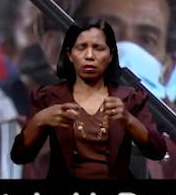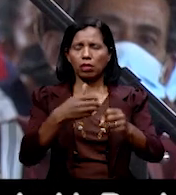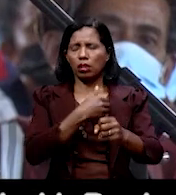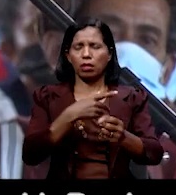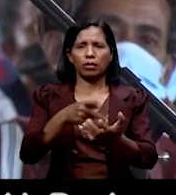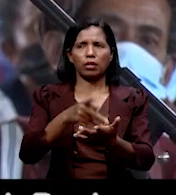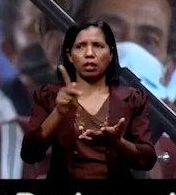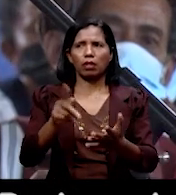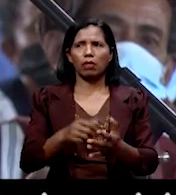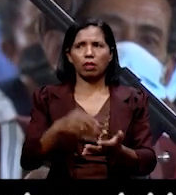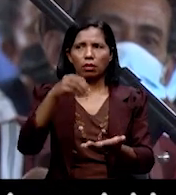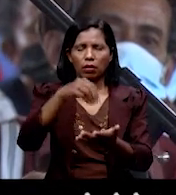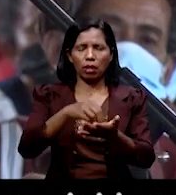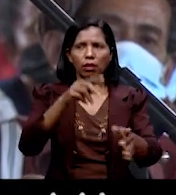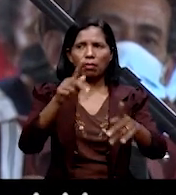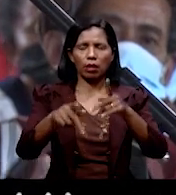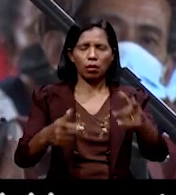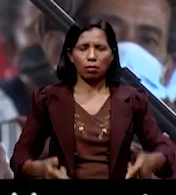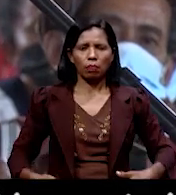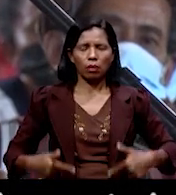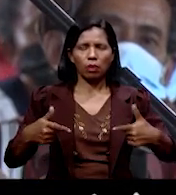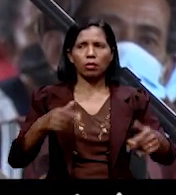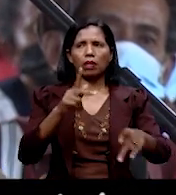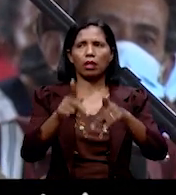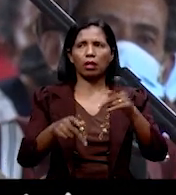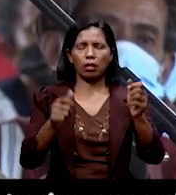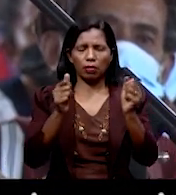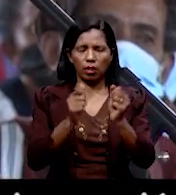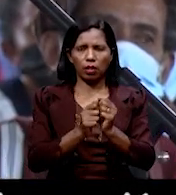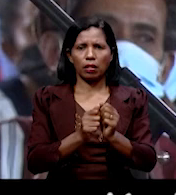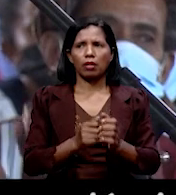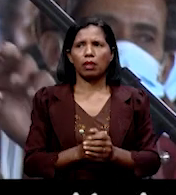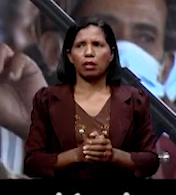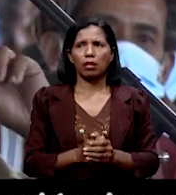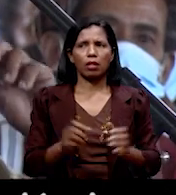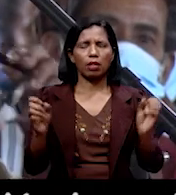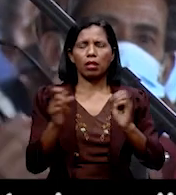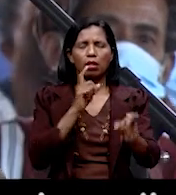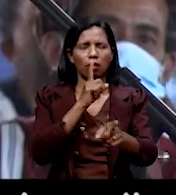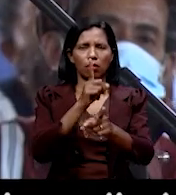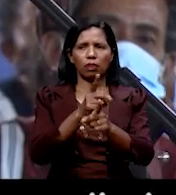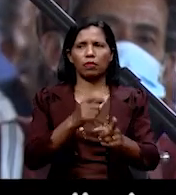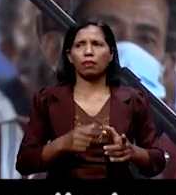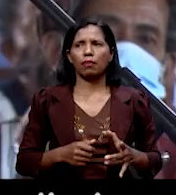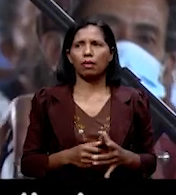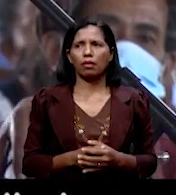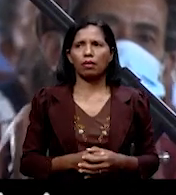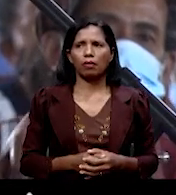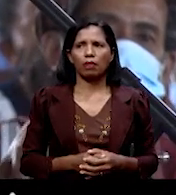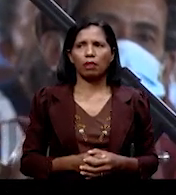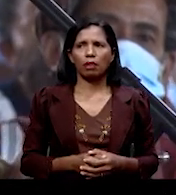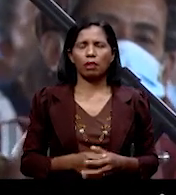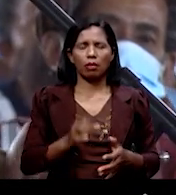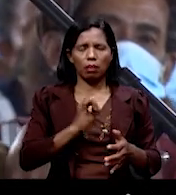tal é mané morizia povo minha ponte minha leite né lá loja e da nem acabou de